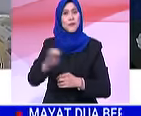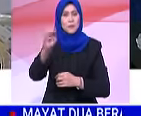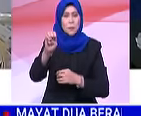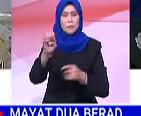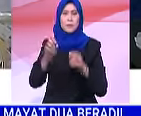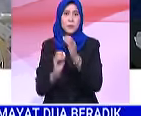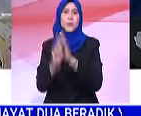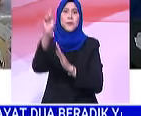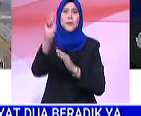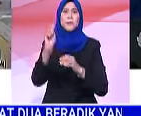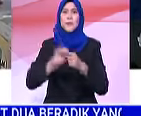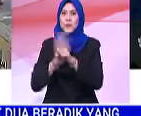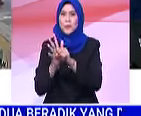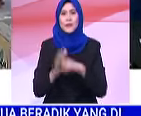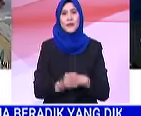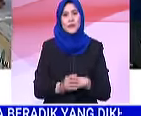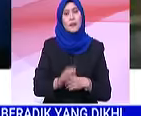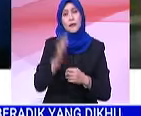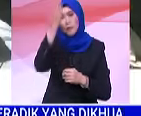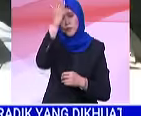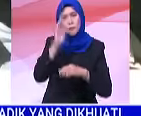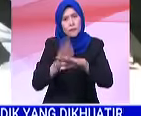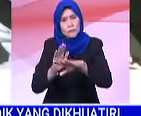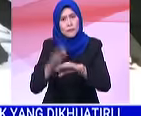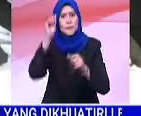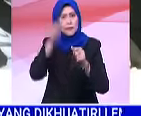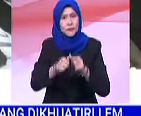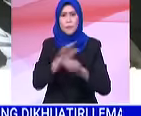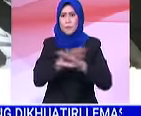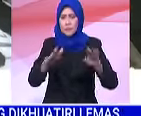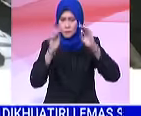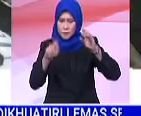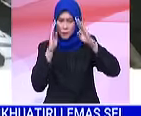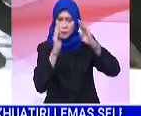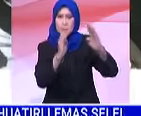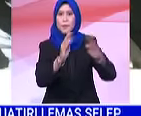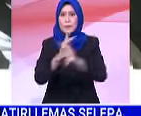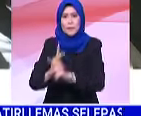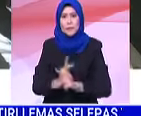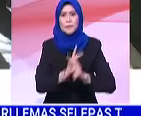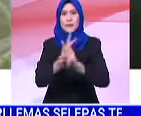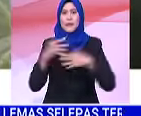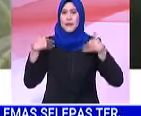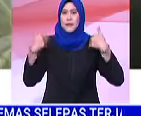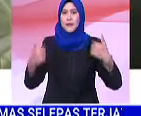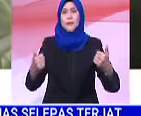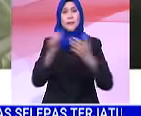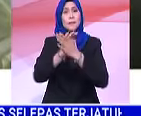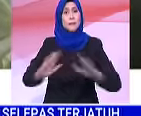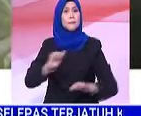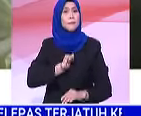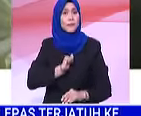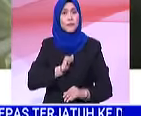Paduka Baginda turut mengingatkan rakyat supaya tidak hilang fokus dan sentiasa berwaspada demi kesihatan dan keselamatan